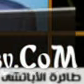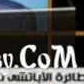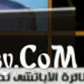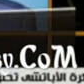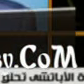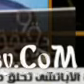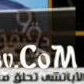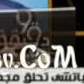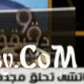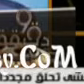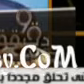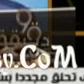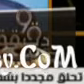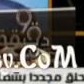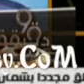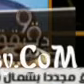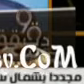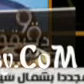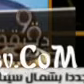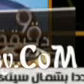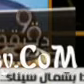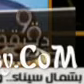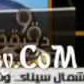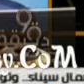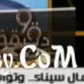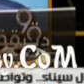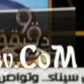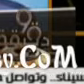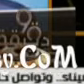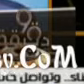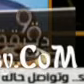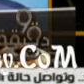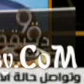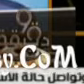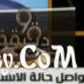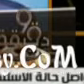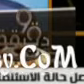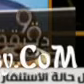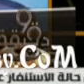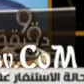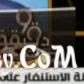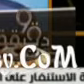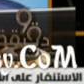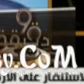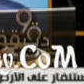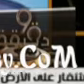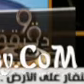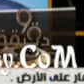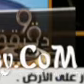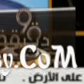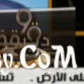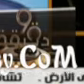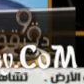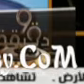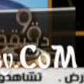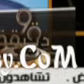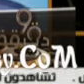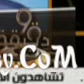للحوار مشيرا الى انها تربط اجراءه بشروط مسبقه وانه سوف يواصل محاولاته